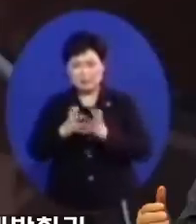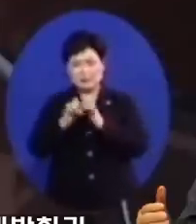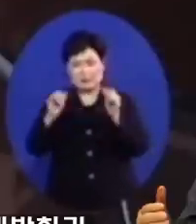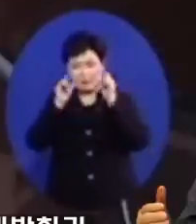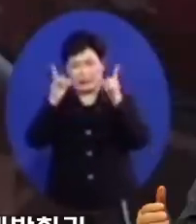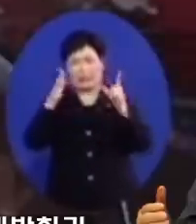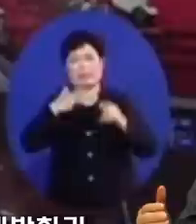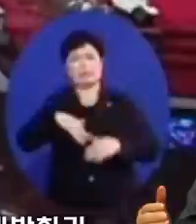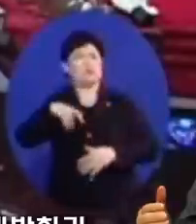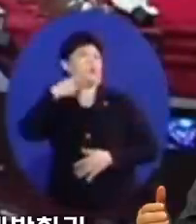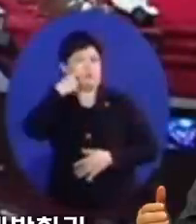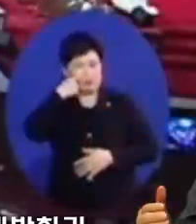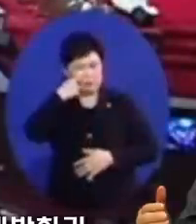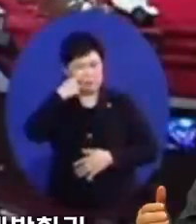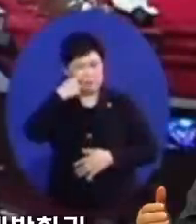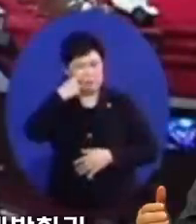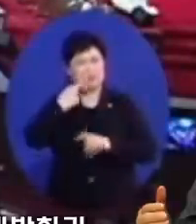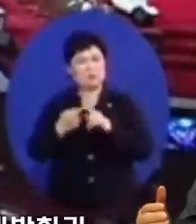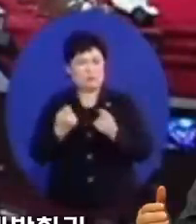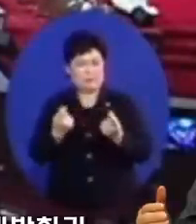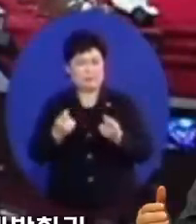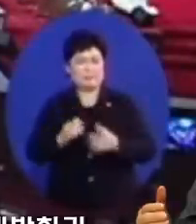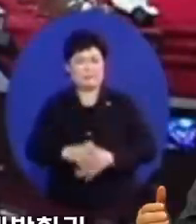깨닫지 못하고 있는 것입니다.